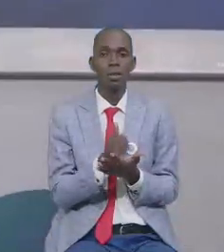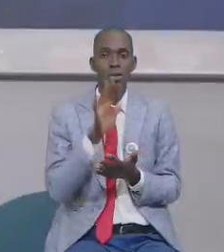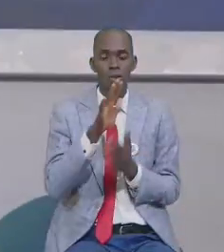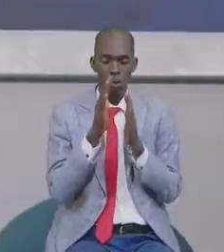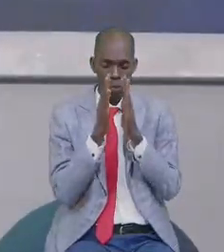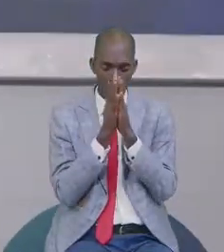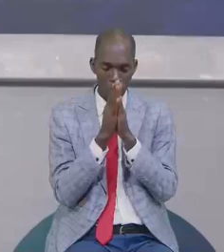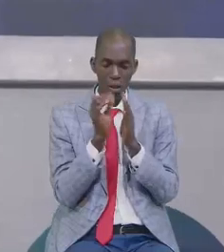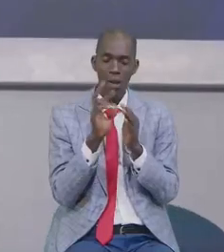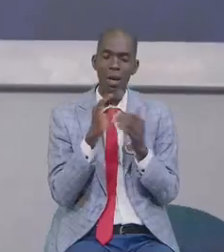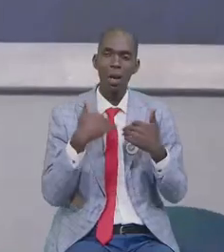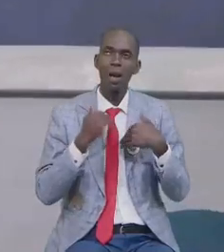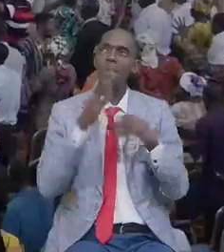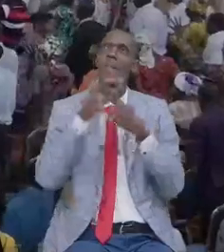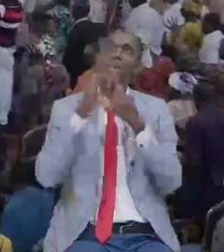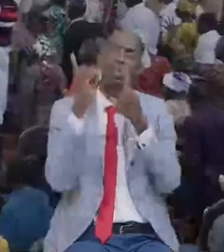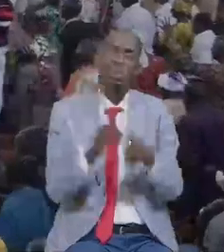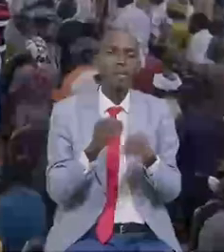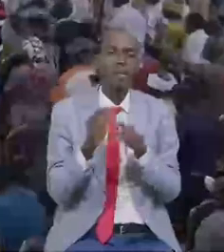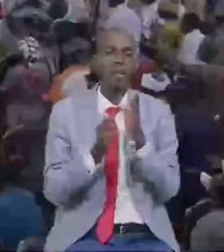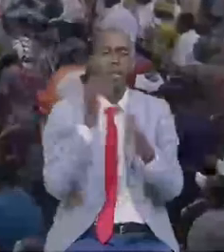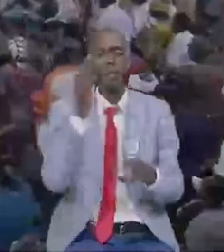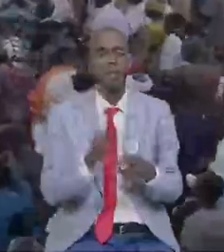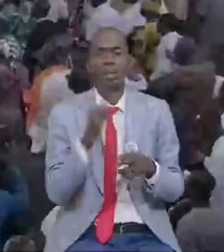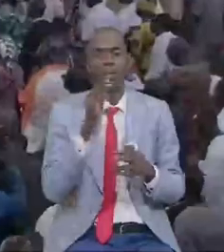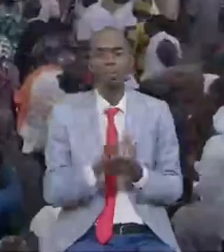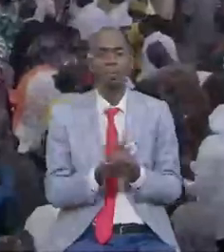Ta prière a été exaucée.